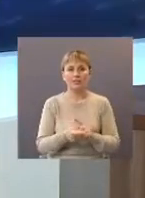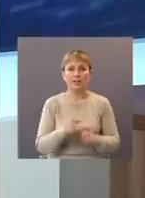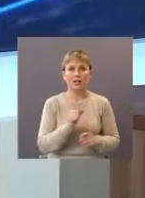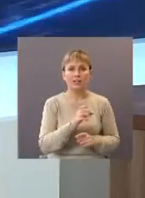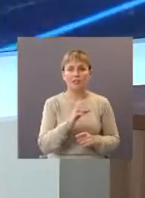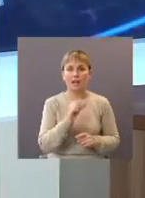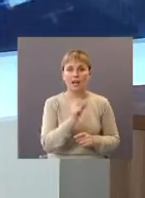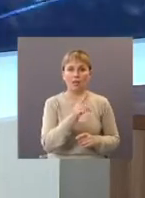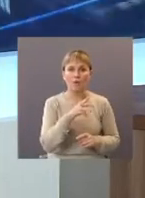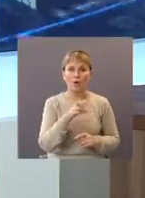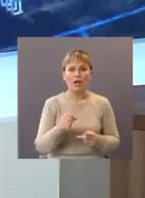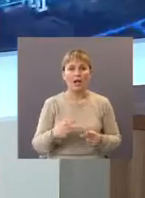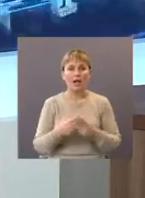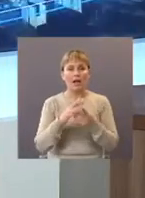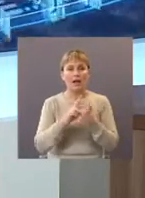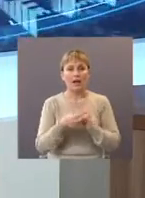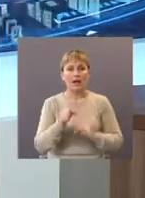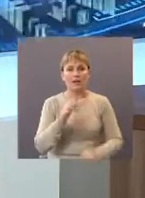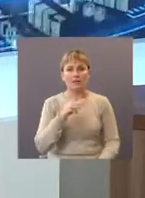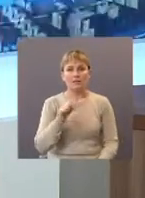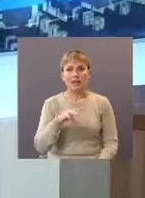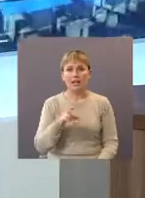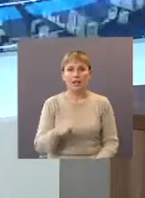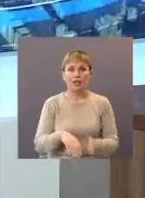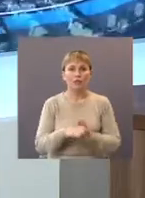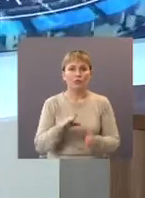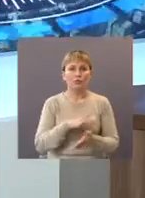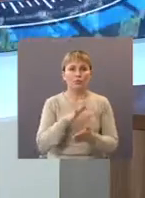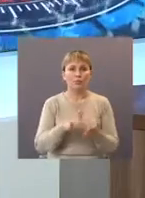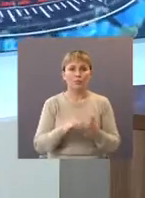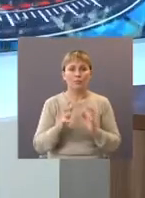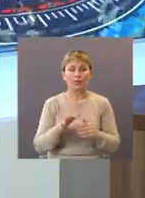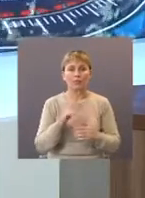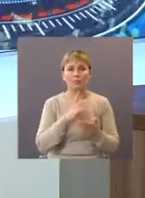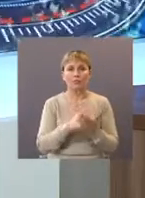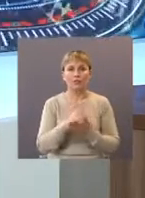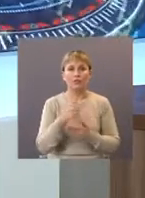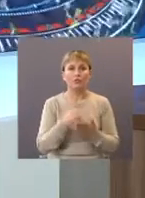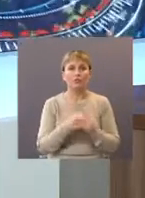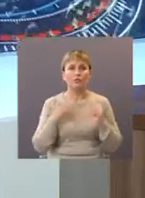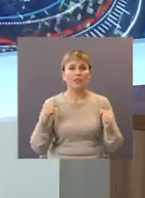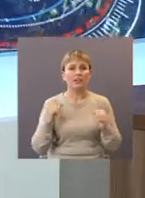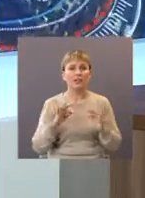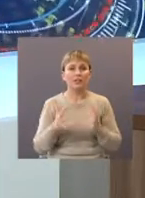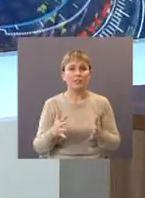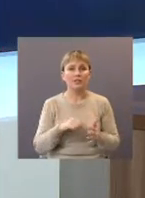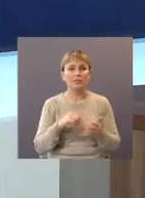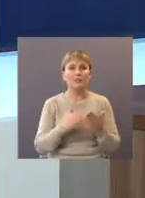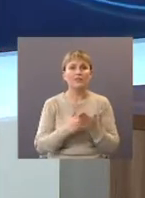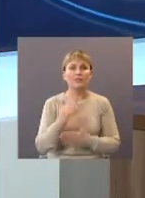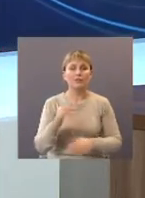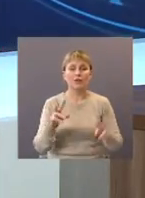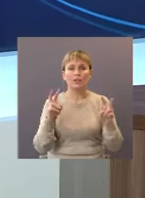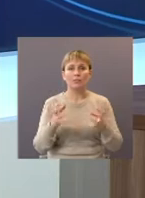Астану, город нового уровня, равный лучшим мегаполисам мира. От политических до спортивных событий самого высокого